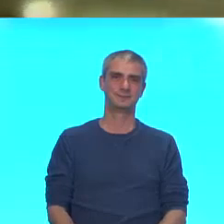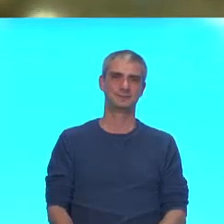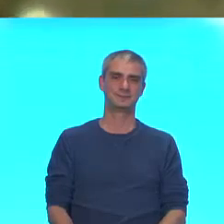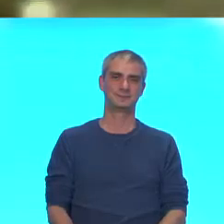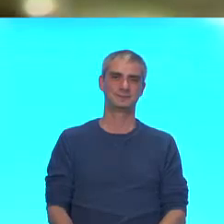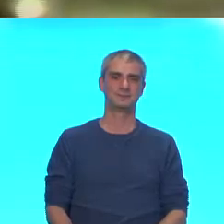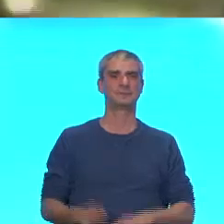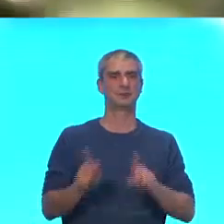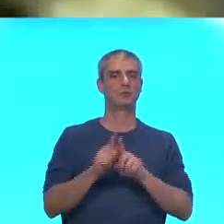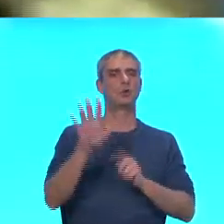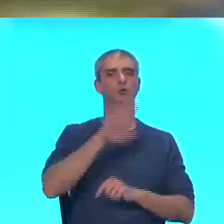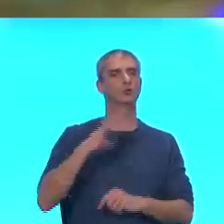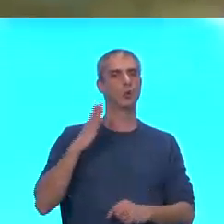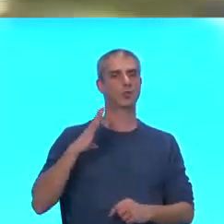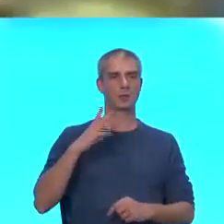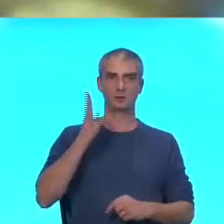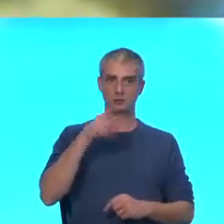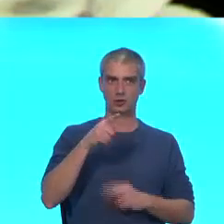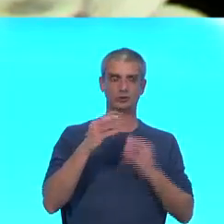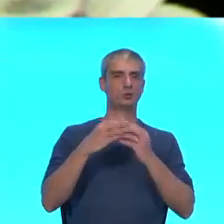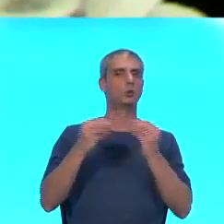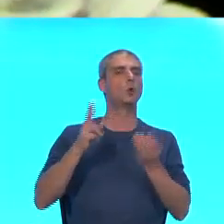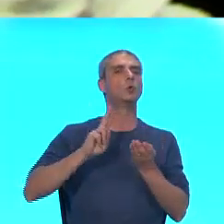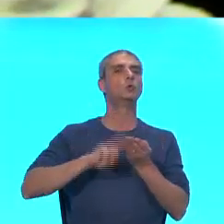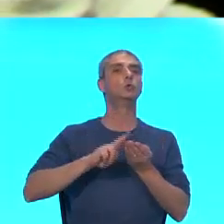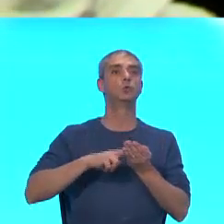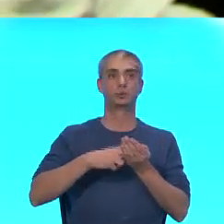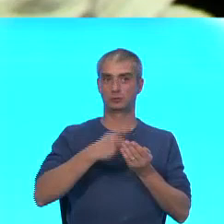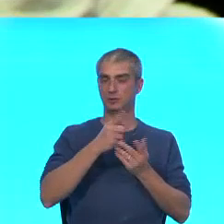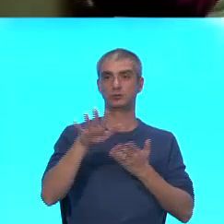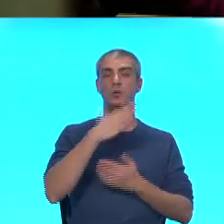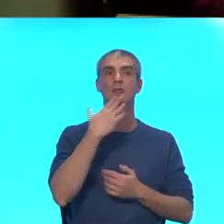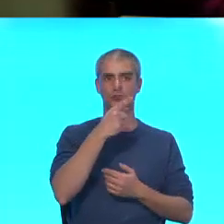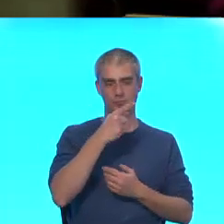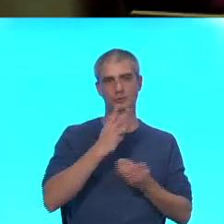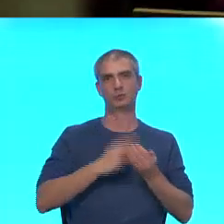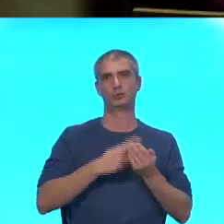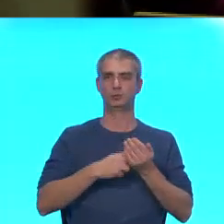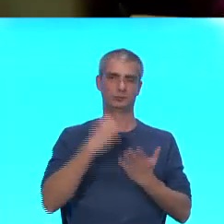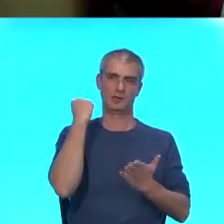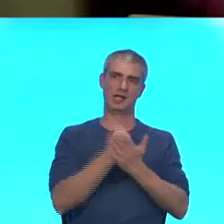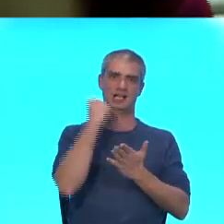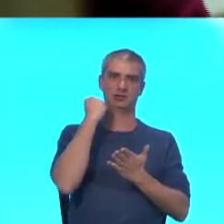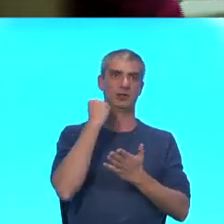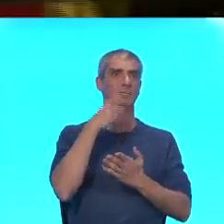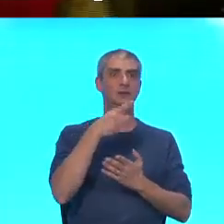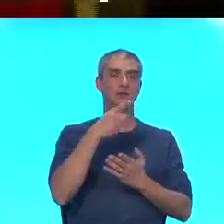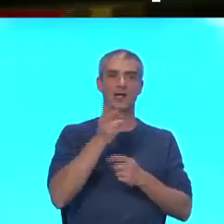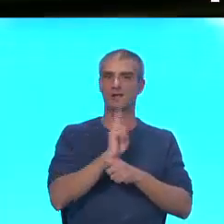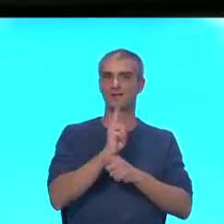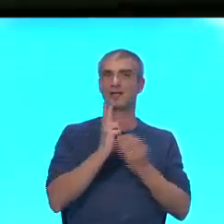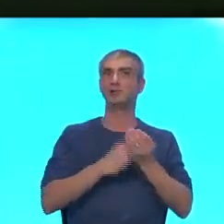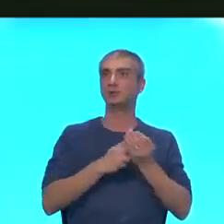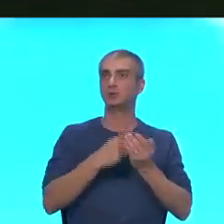כיאה לשכונת יוקרה, יש כאן סושי. כיאה לשכונה ירושלמית, הסושי כשר. זה פייק סושי אולי, אבל